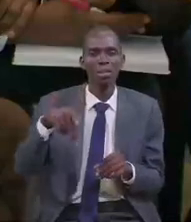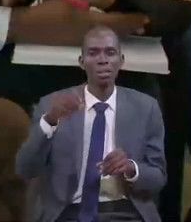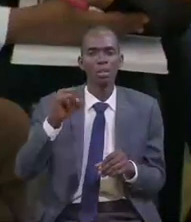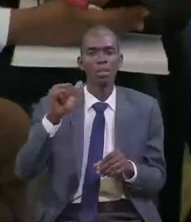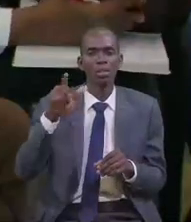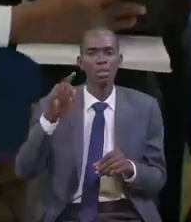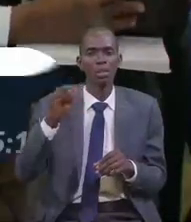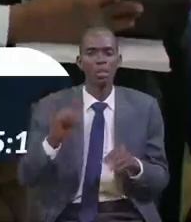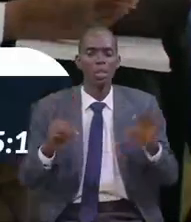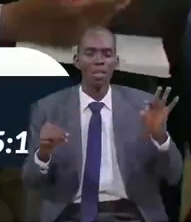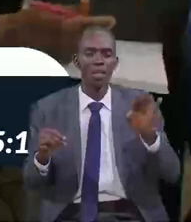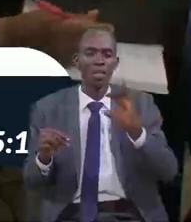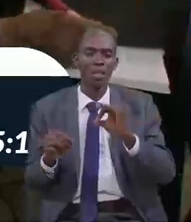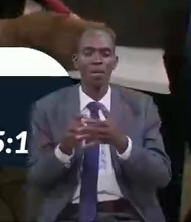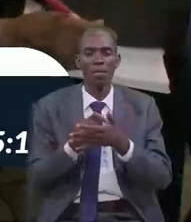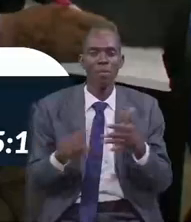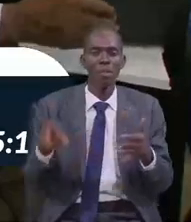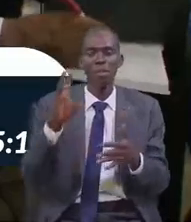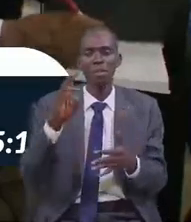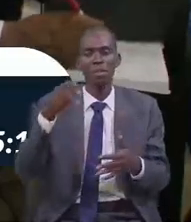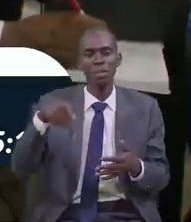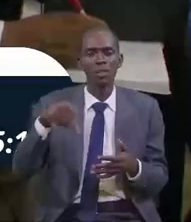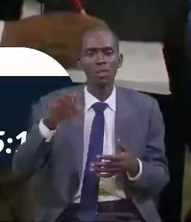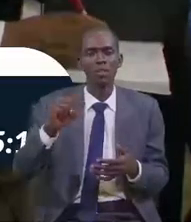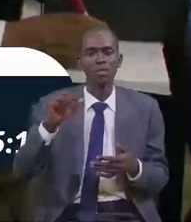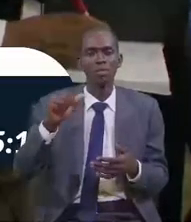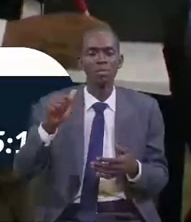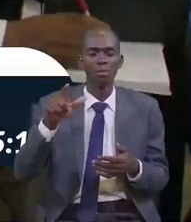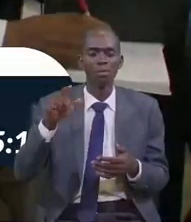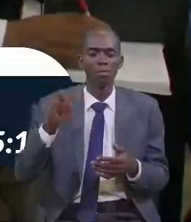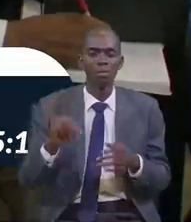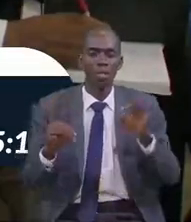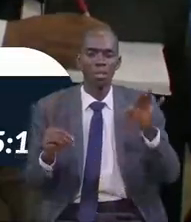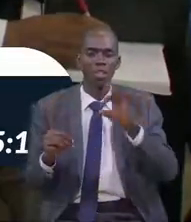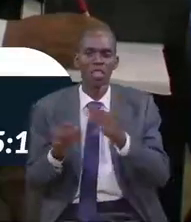Psaume 81. 9.